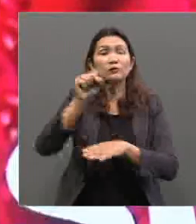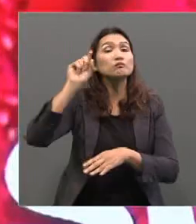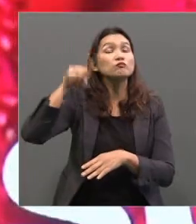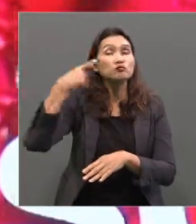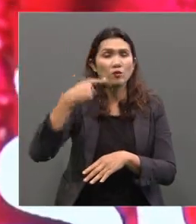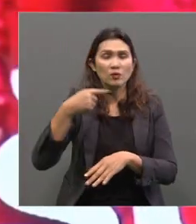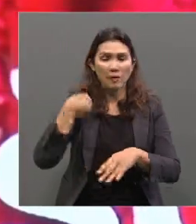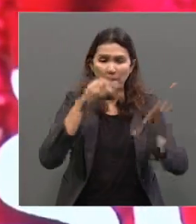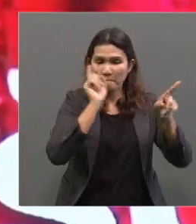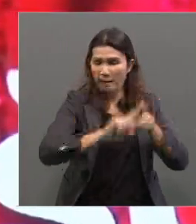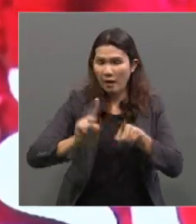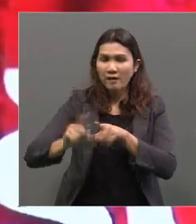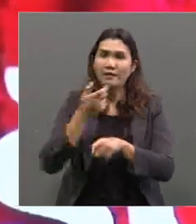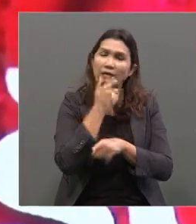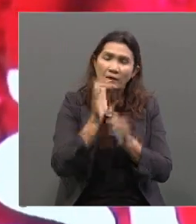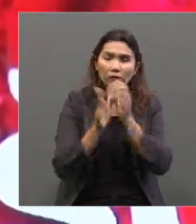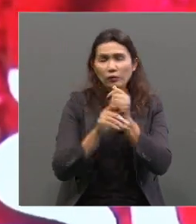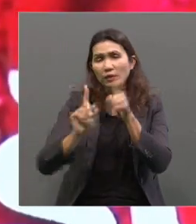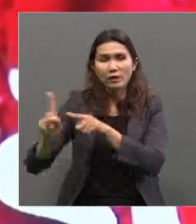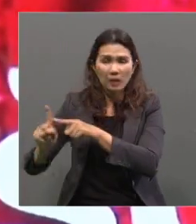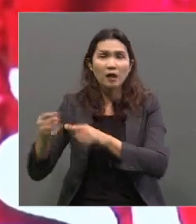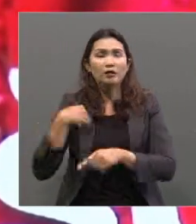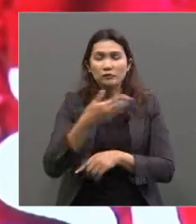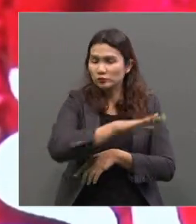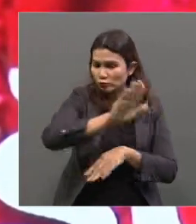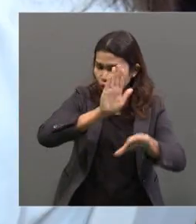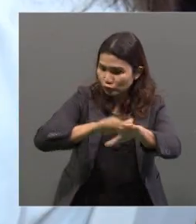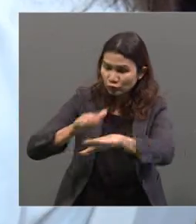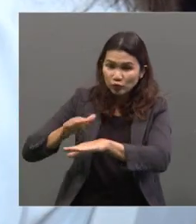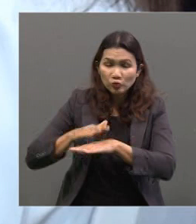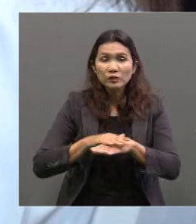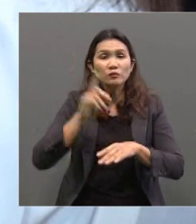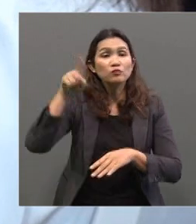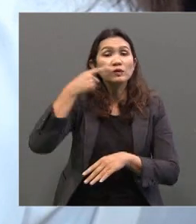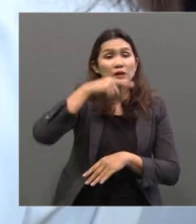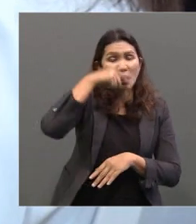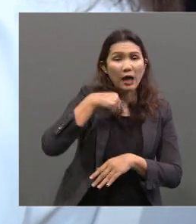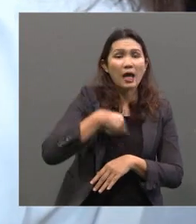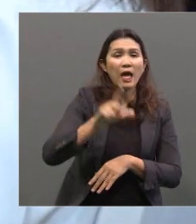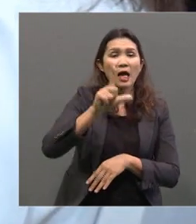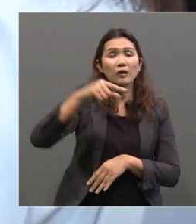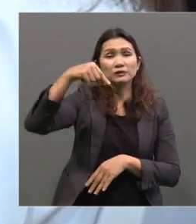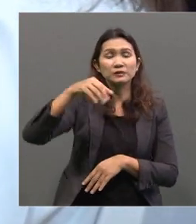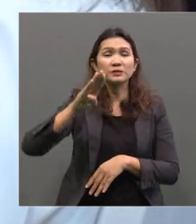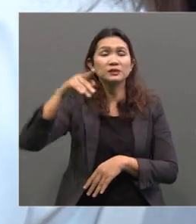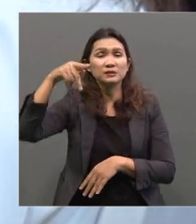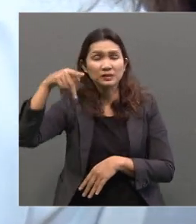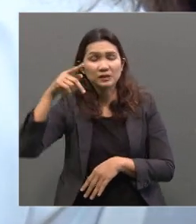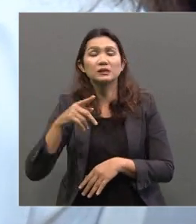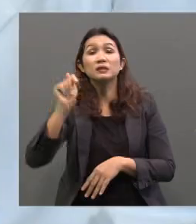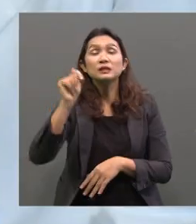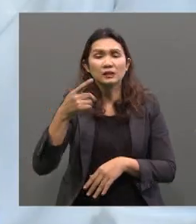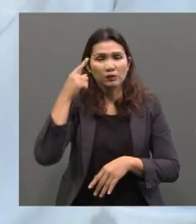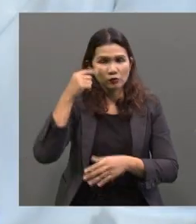ผู้หลากหลายทางเพศค่ะแถลงเชิญชวนหญิงไทยแล้วก็ LGBTQ ทุกคนค่ะมารวมกำลัง